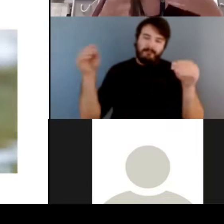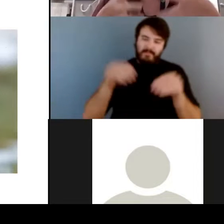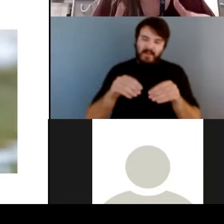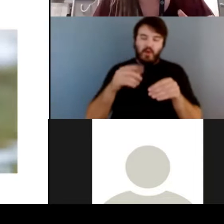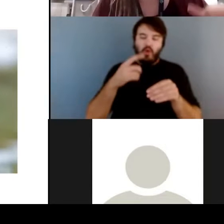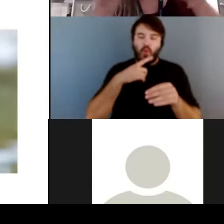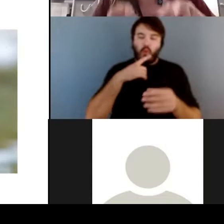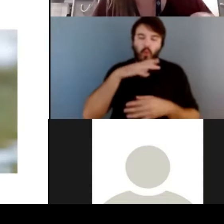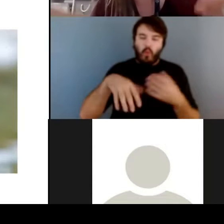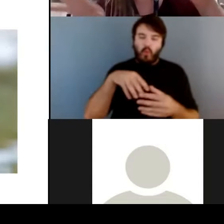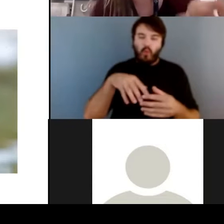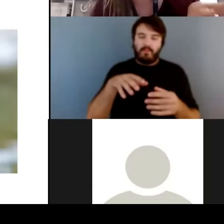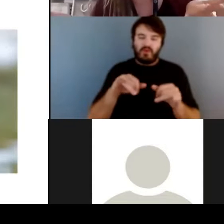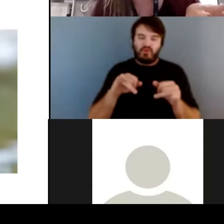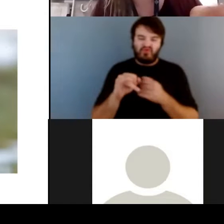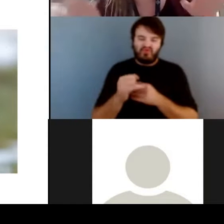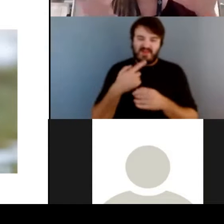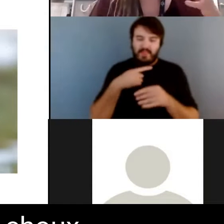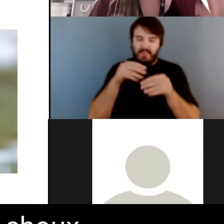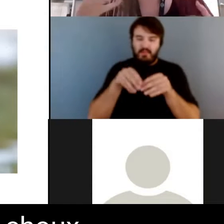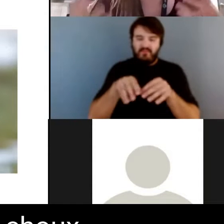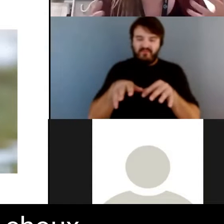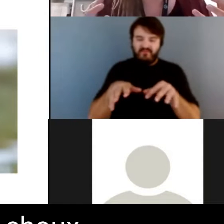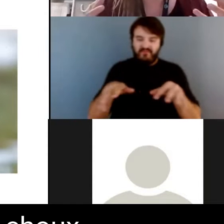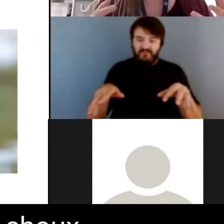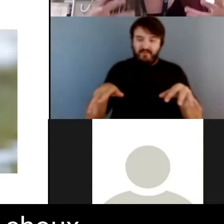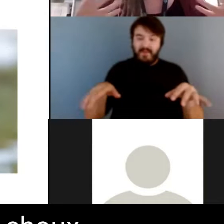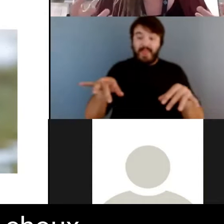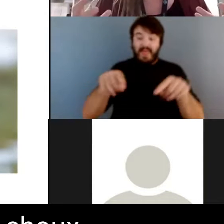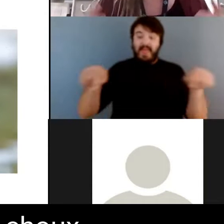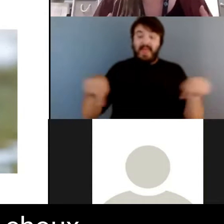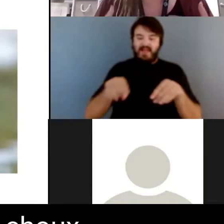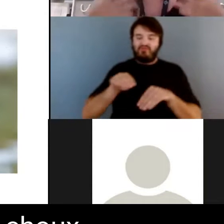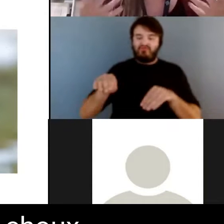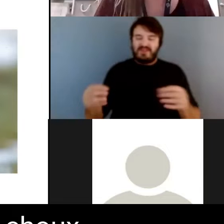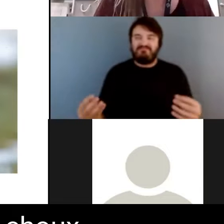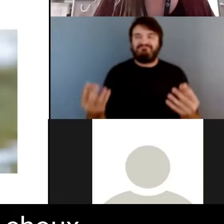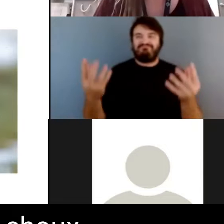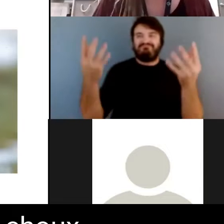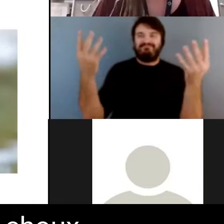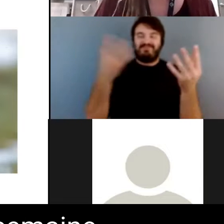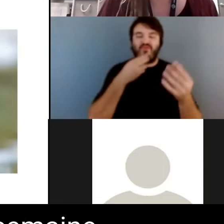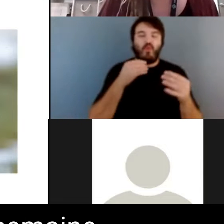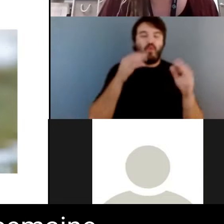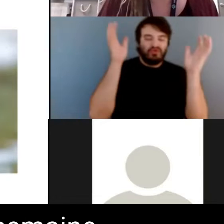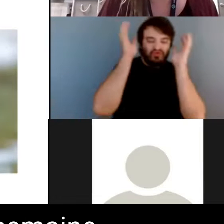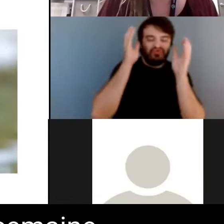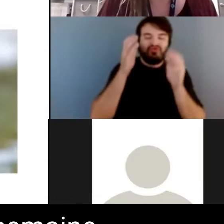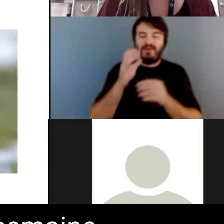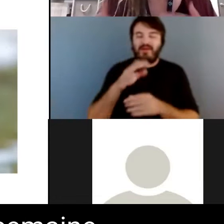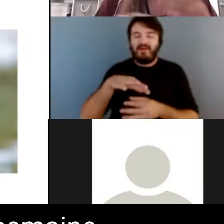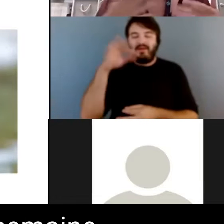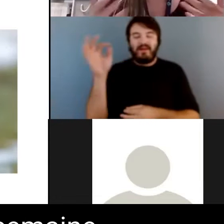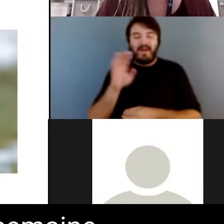d'eau, ça jute dans l'autre contenant. Puis, ça nourrissait nos beaux choux, nos belles bétacardes. Puis,